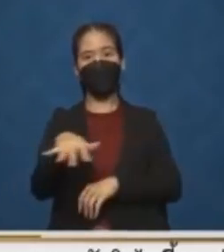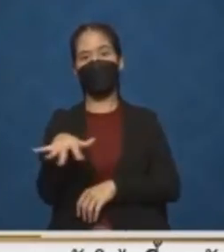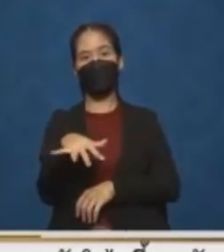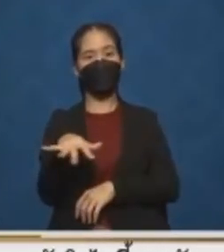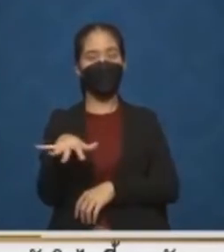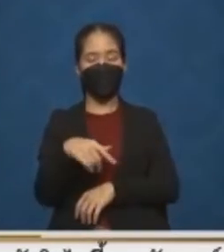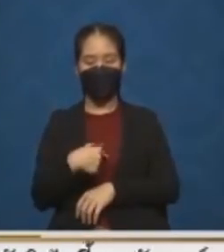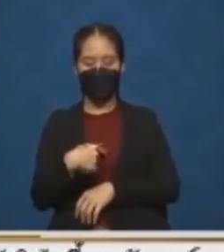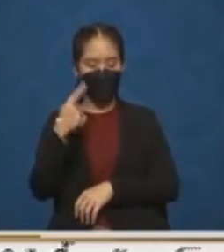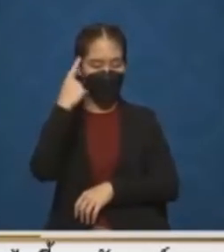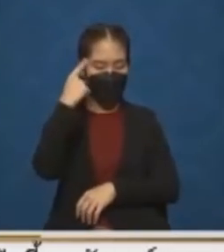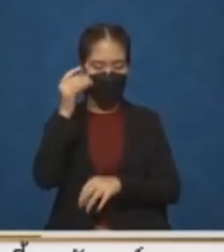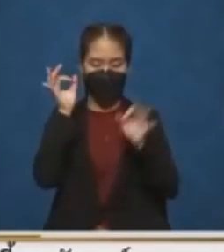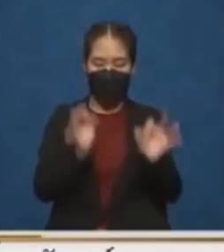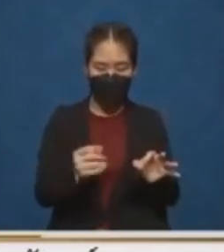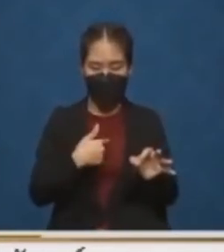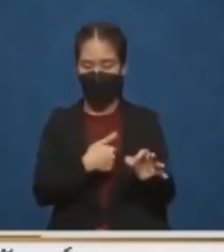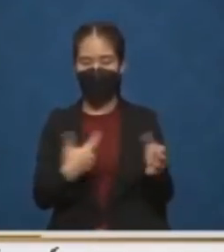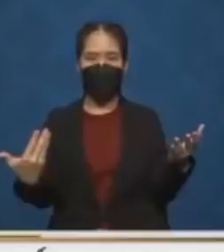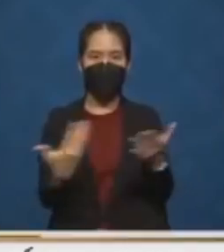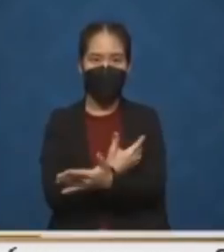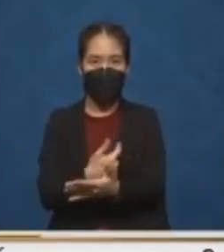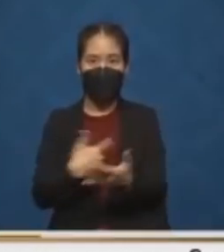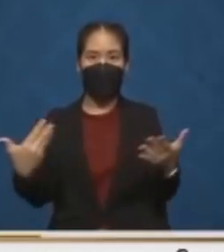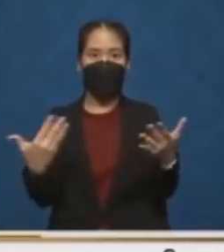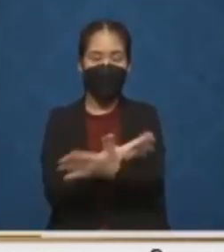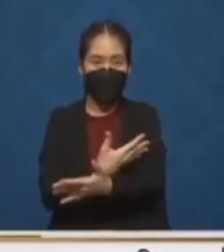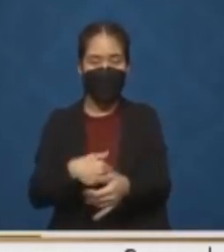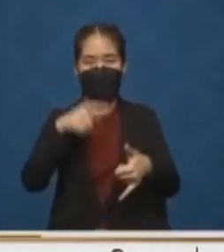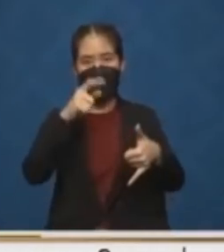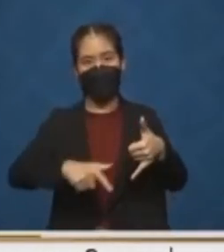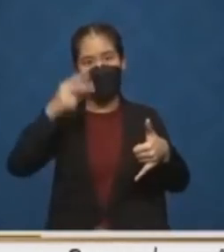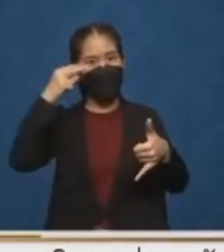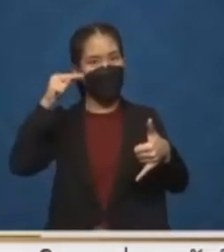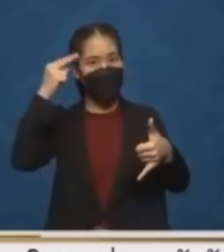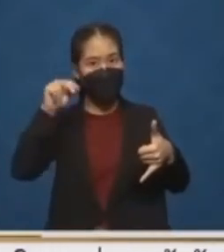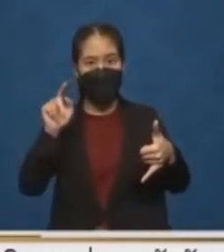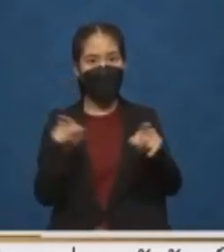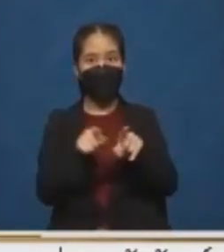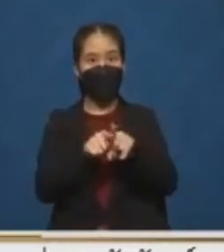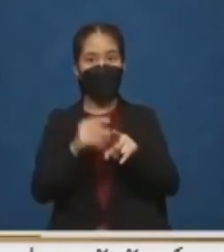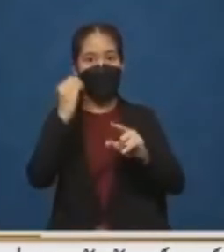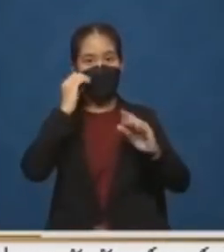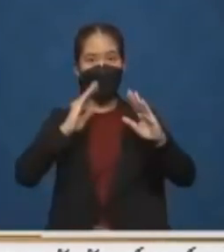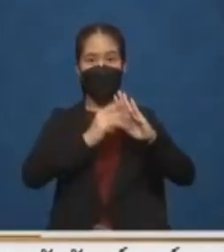ตัดสินใจเปลยนไปเปลยนมาแม้กทงตัวในยกเองท่านยั Work from Home